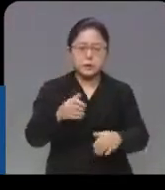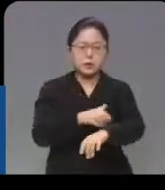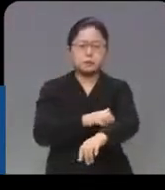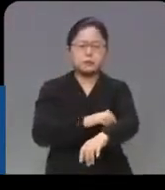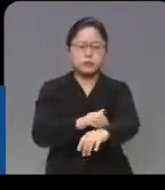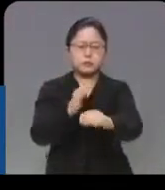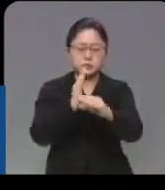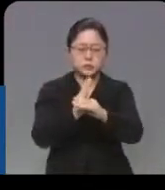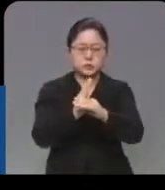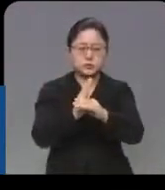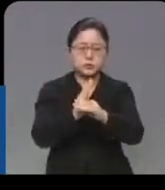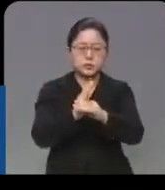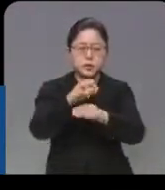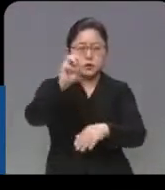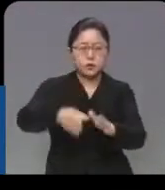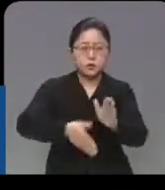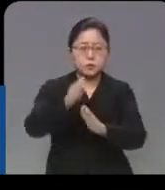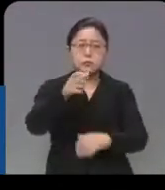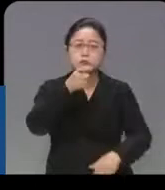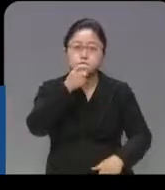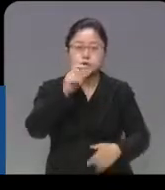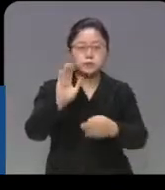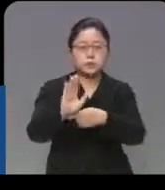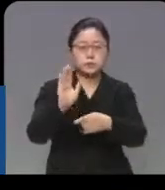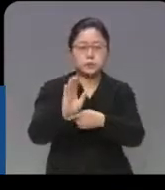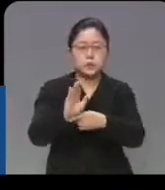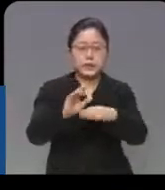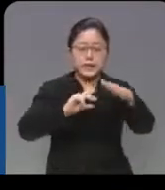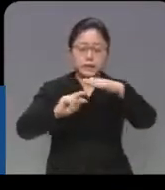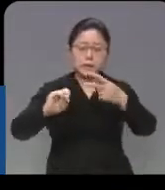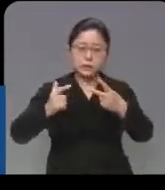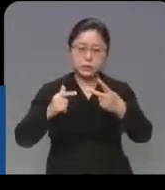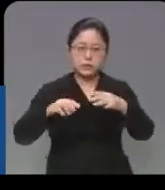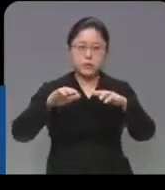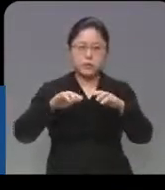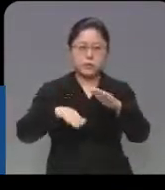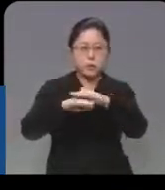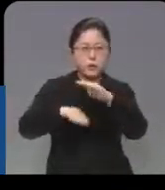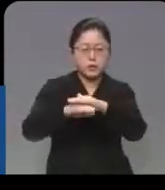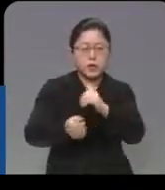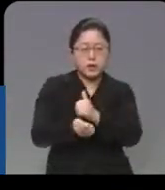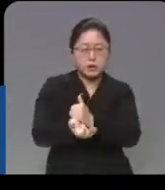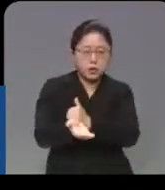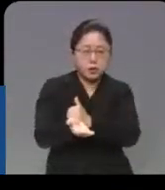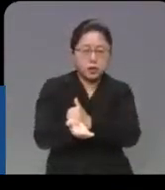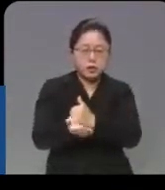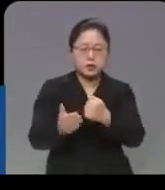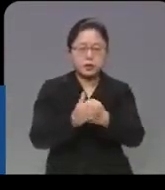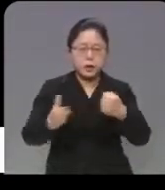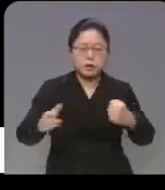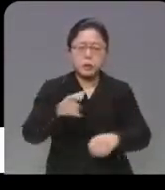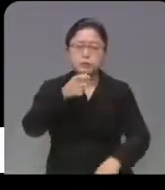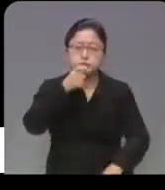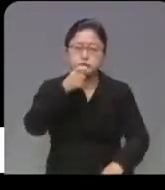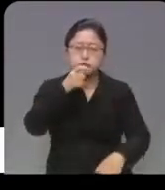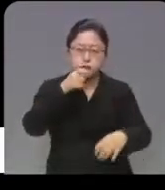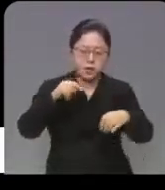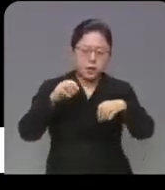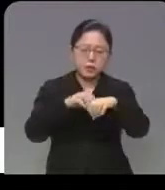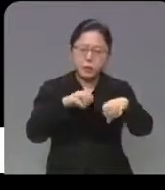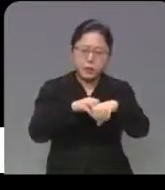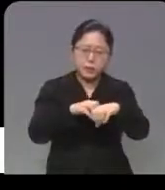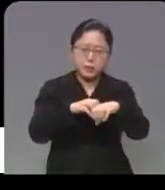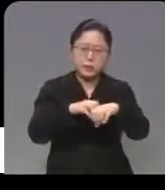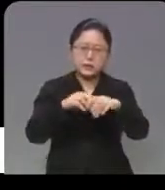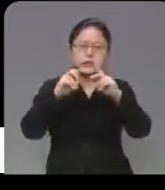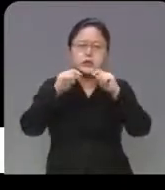겪고 있습니다. 광주시 상수도사업본부는 지하철 2호선 공사 현장에서 발생한 진동이 상수도 간에 영향을 미쳐